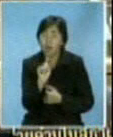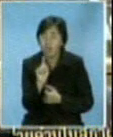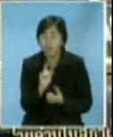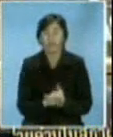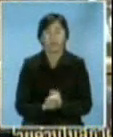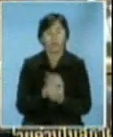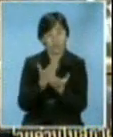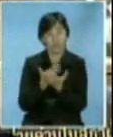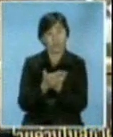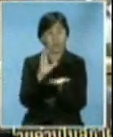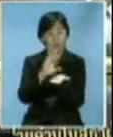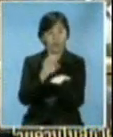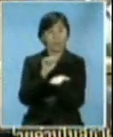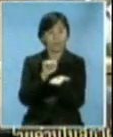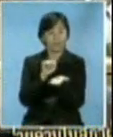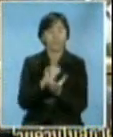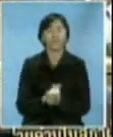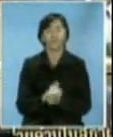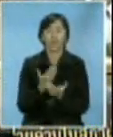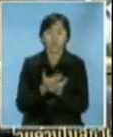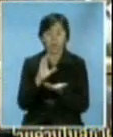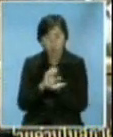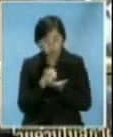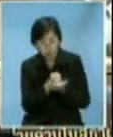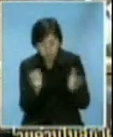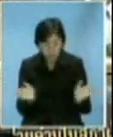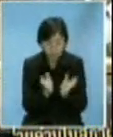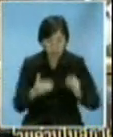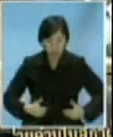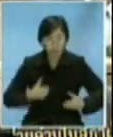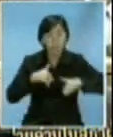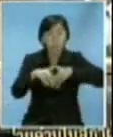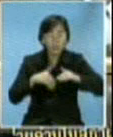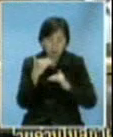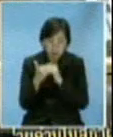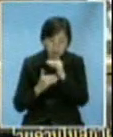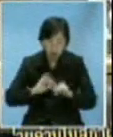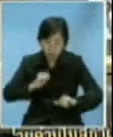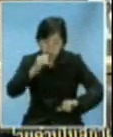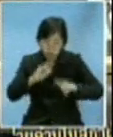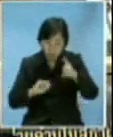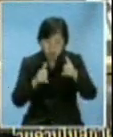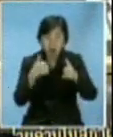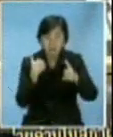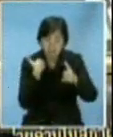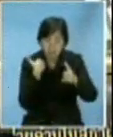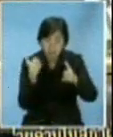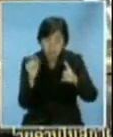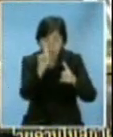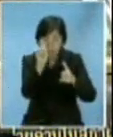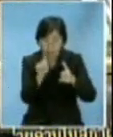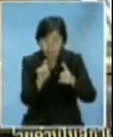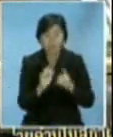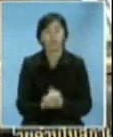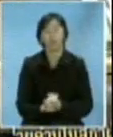งบประมาณของท่านจะมีการมีส่วนช่วยยกระดับชีวิตของพี่น้องประชาชนโดยเฉพาะผมยก